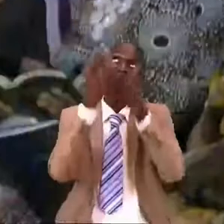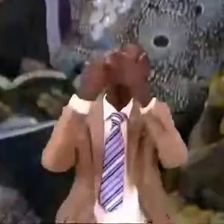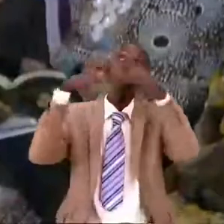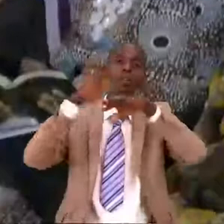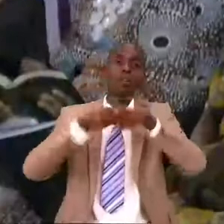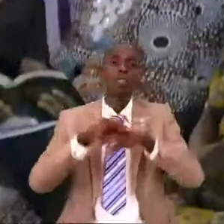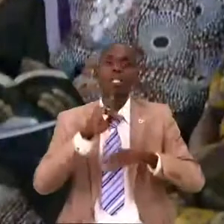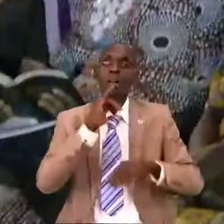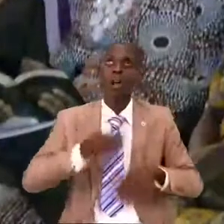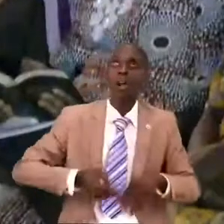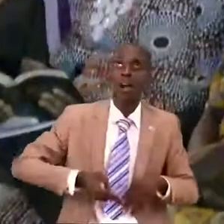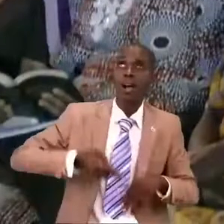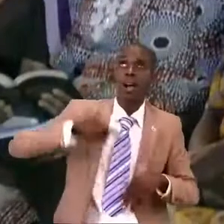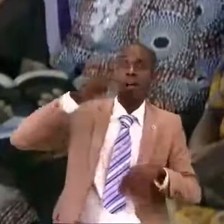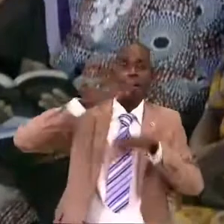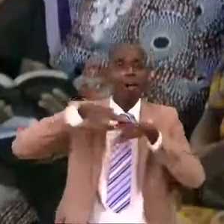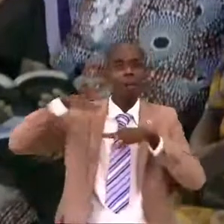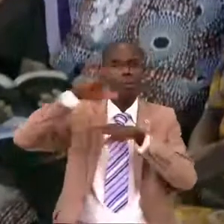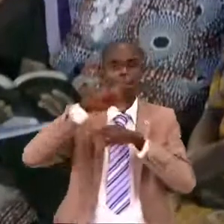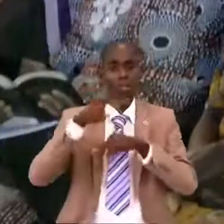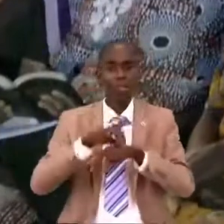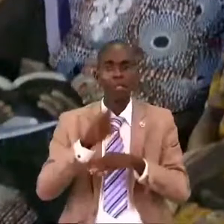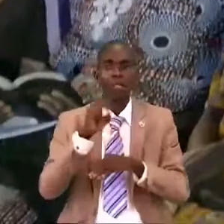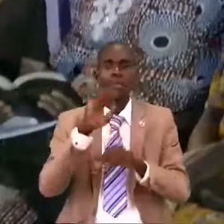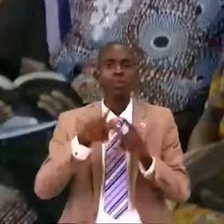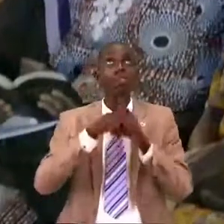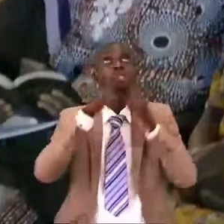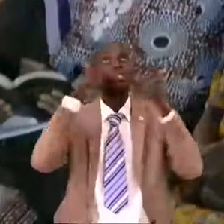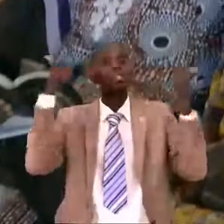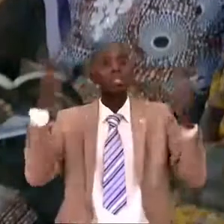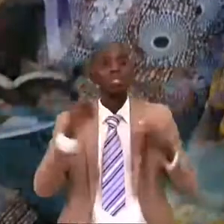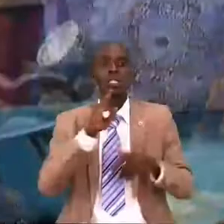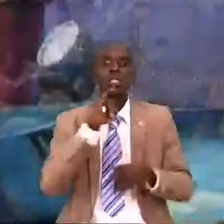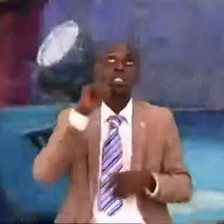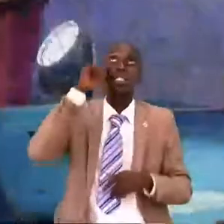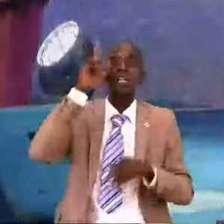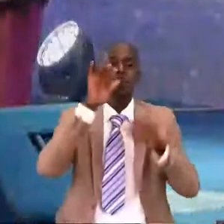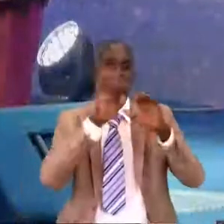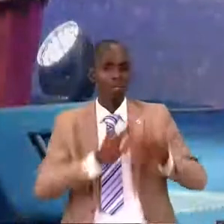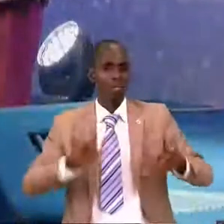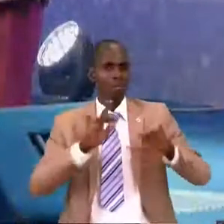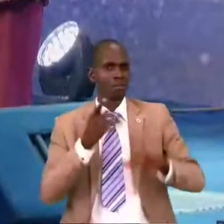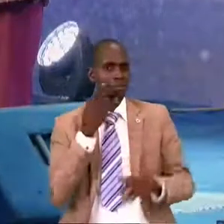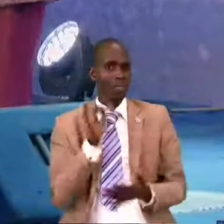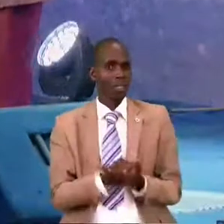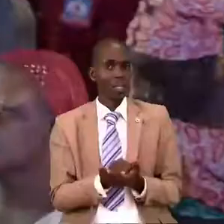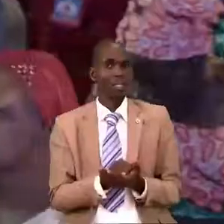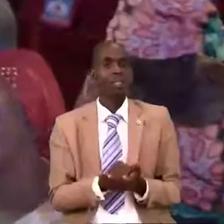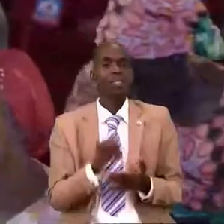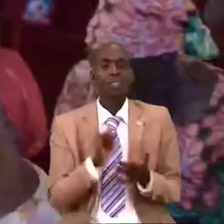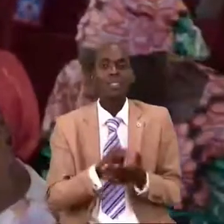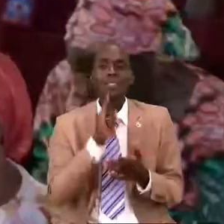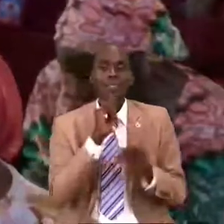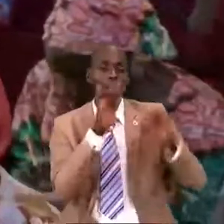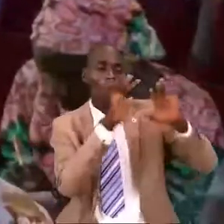est grande. Voyez cela. Ça, c'est la miséricorde qui pardonne. Il va te pardonner ce soir. Ça, c'est la miséricorde qui affranchit. Il